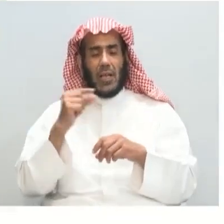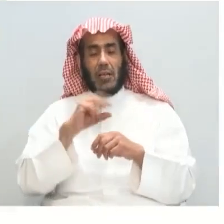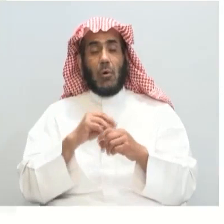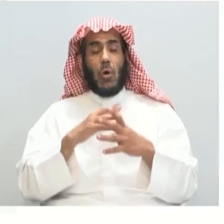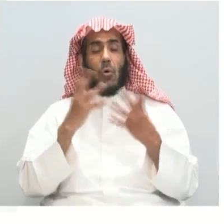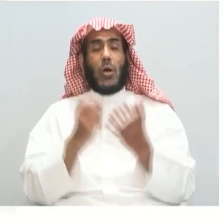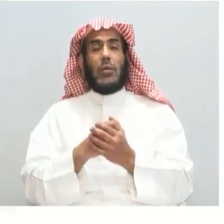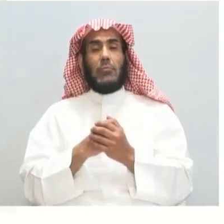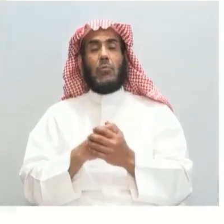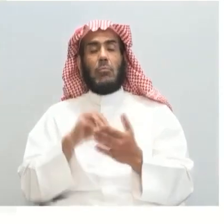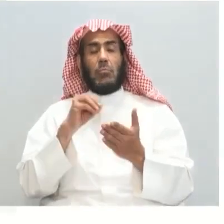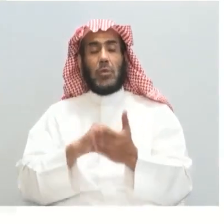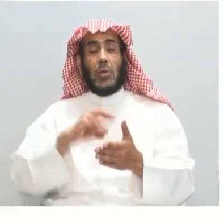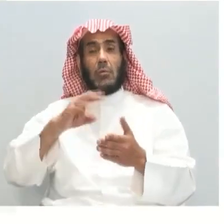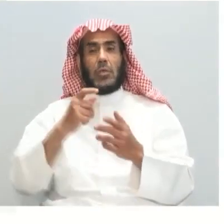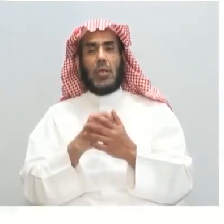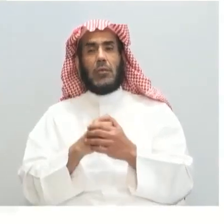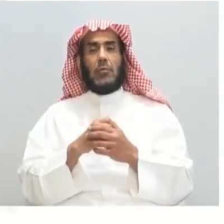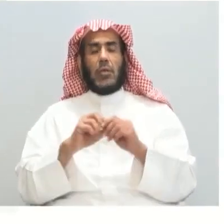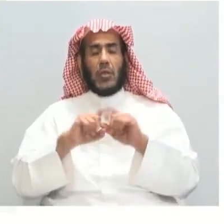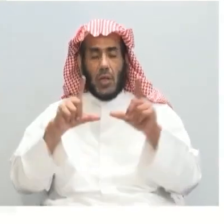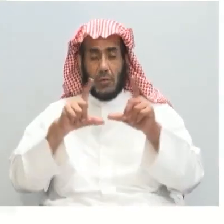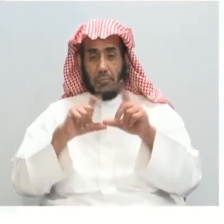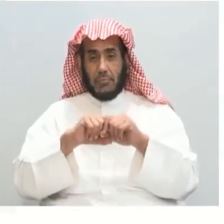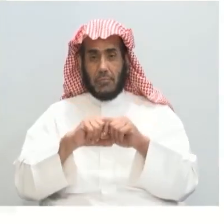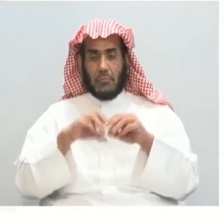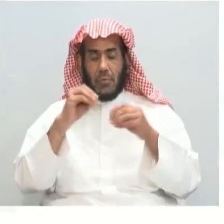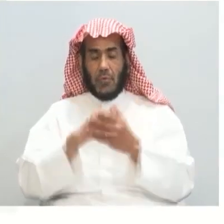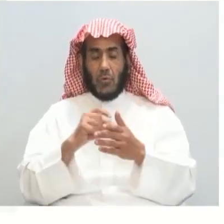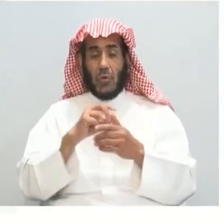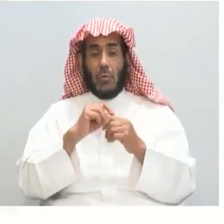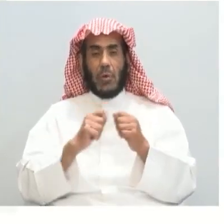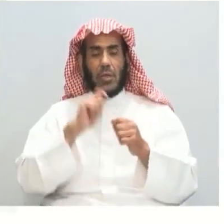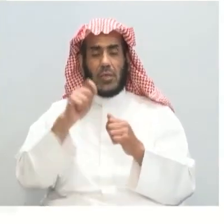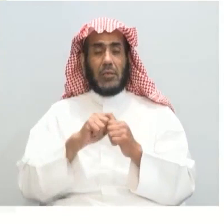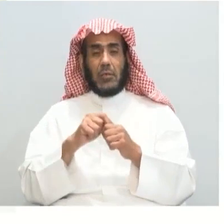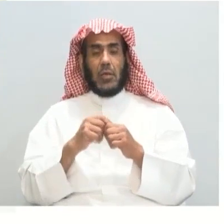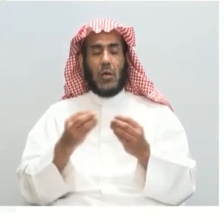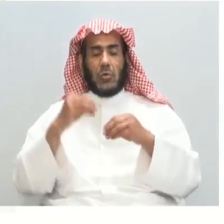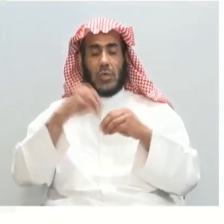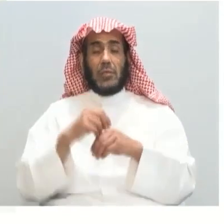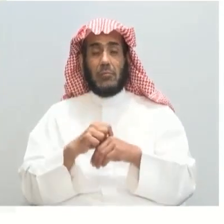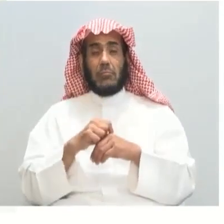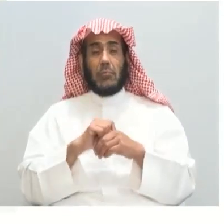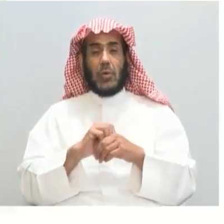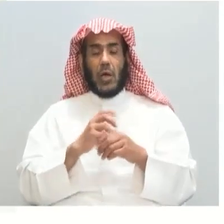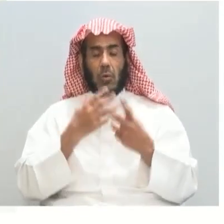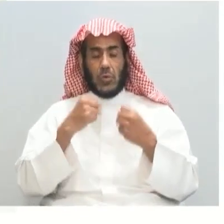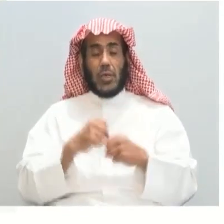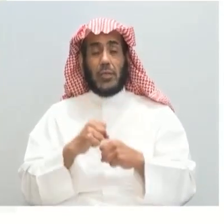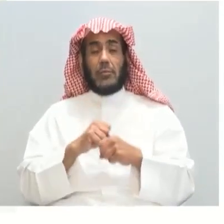واحوالها وما يطر عليها من تغيير لاظهار ما في حروفها من اصاله او زياده او